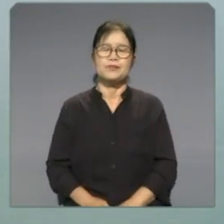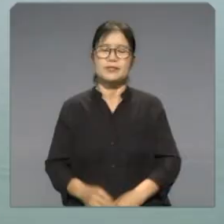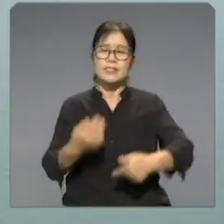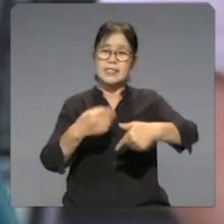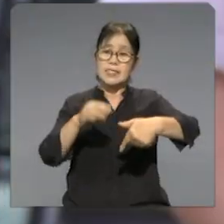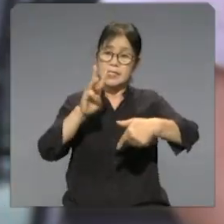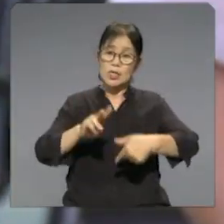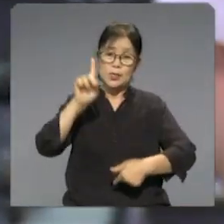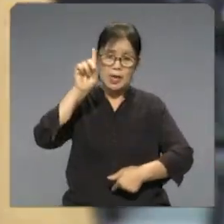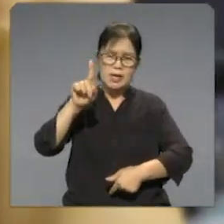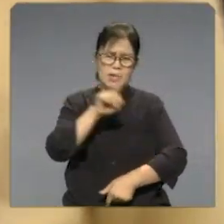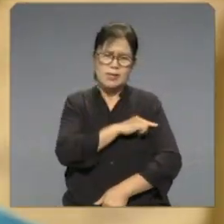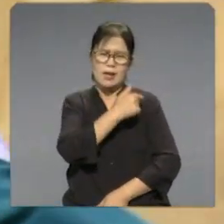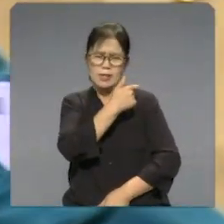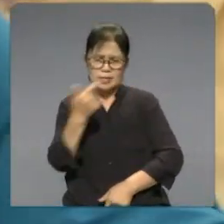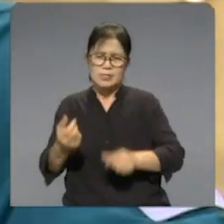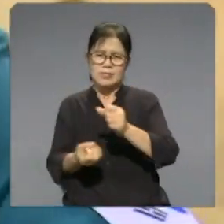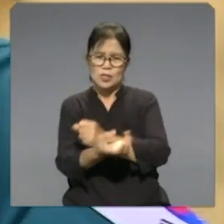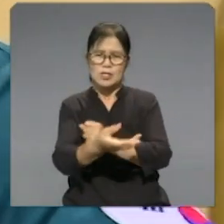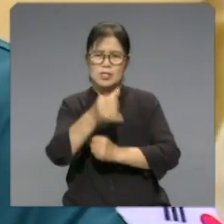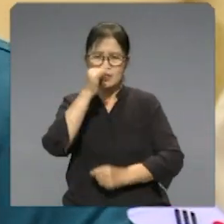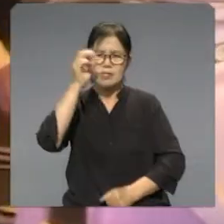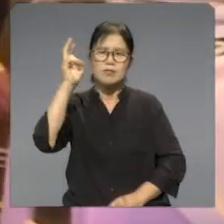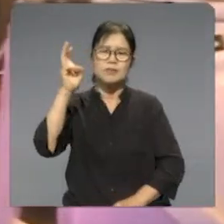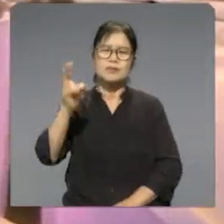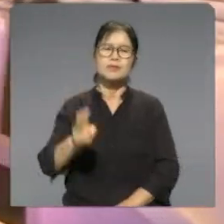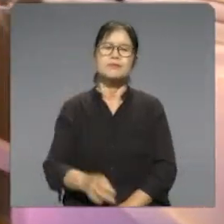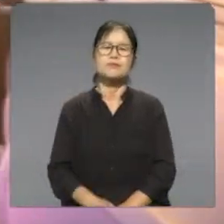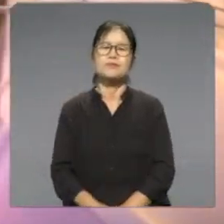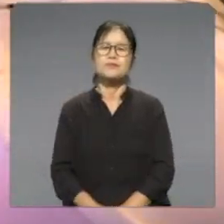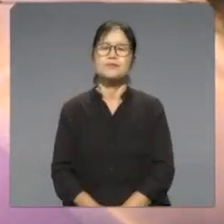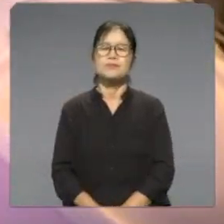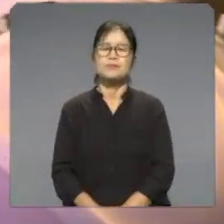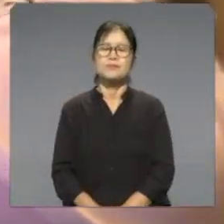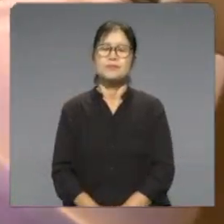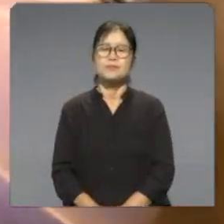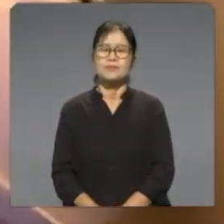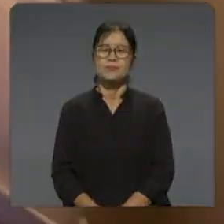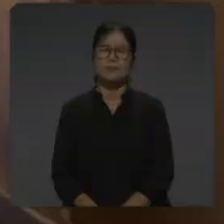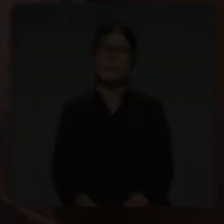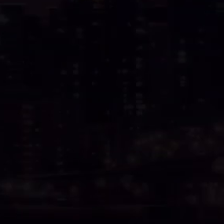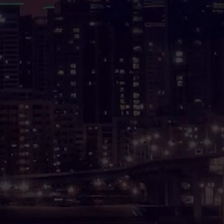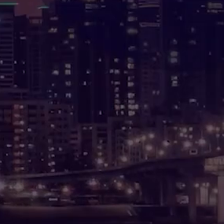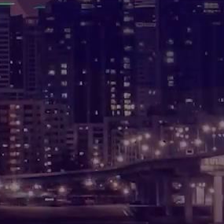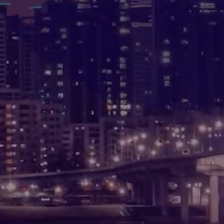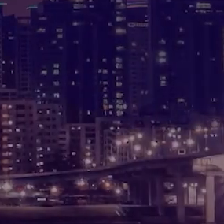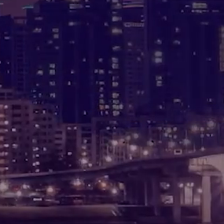인천은 내일 가장 큰 영향을 받을 전망입니다. OBS 뉴스 황정환입니다.